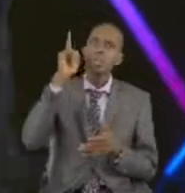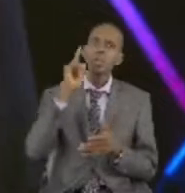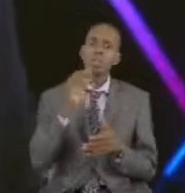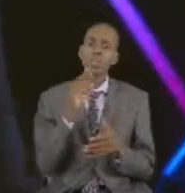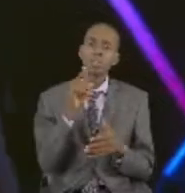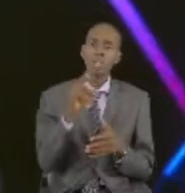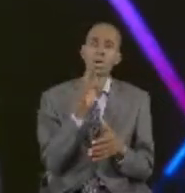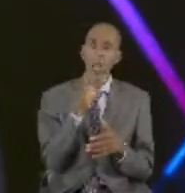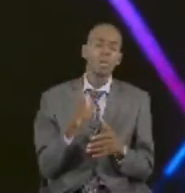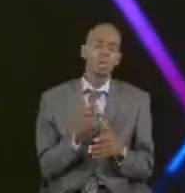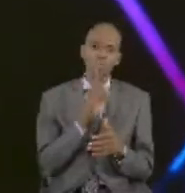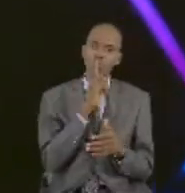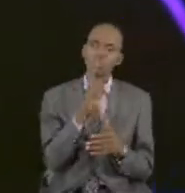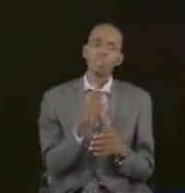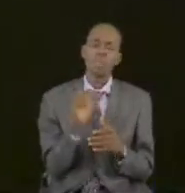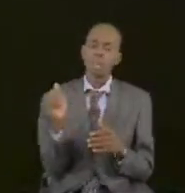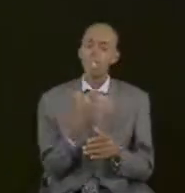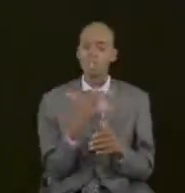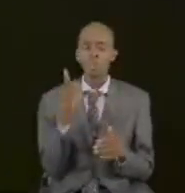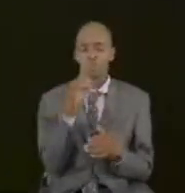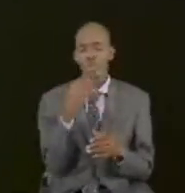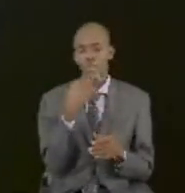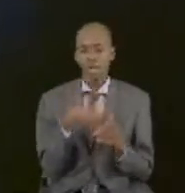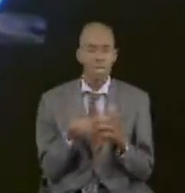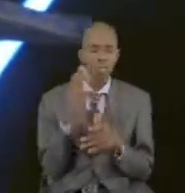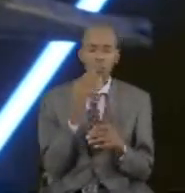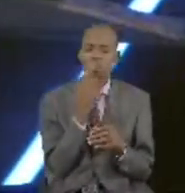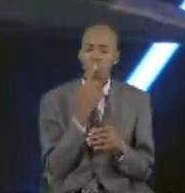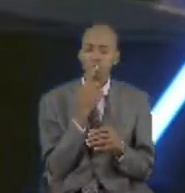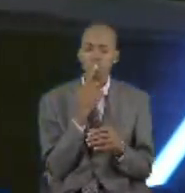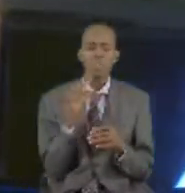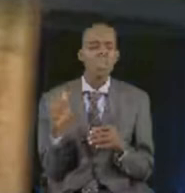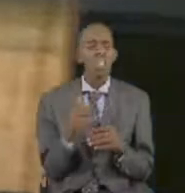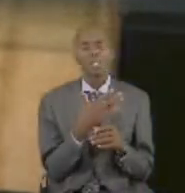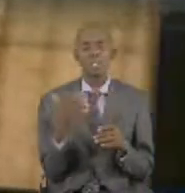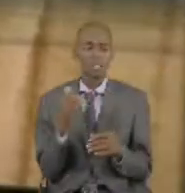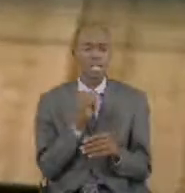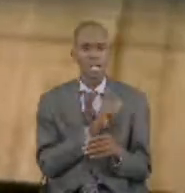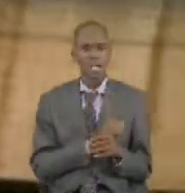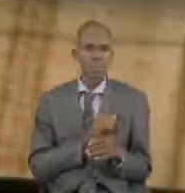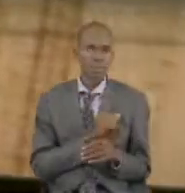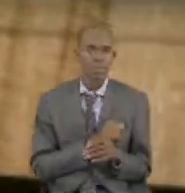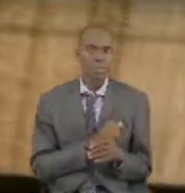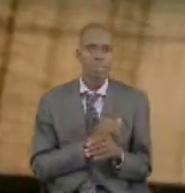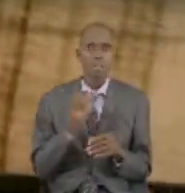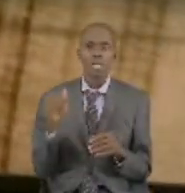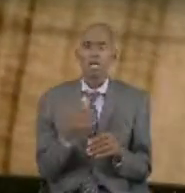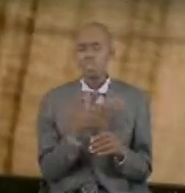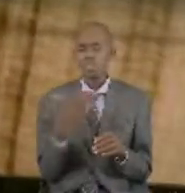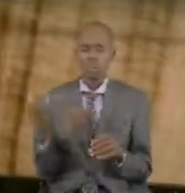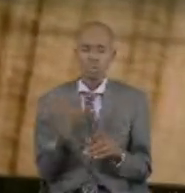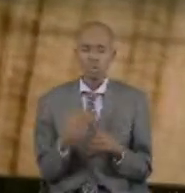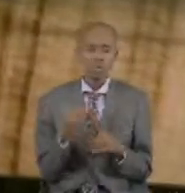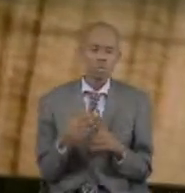pour ceux qui sortent de toi toute parole à toute attitude pourtant